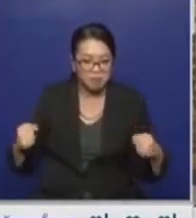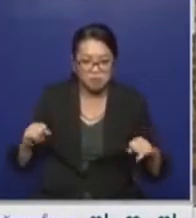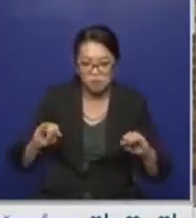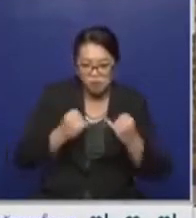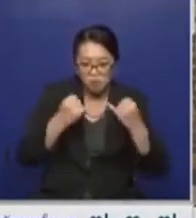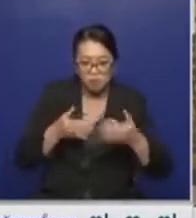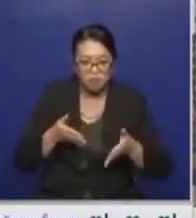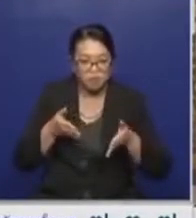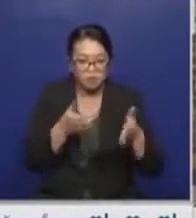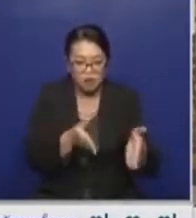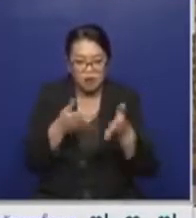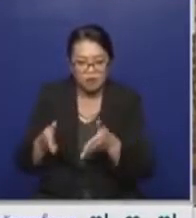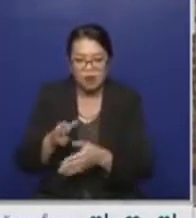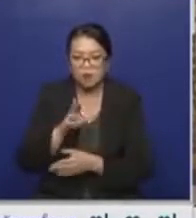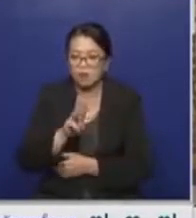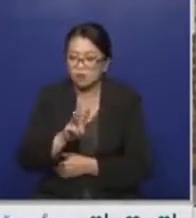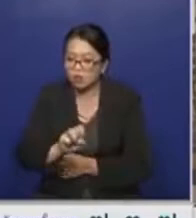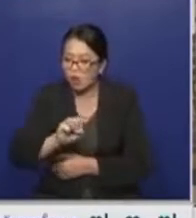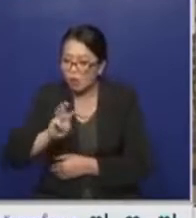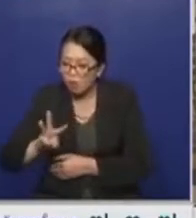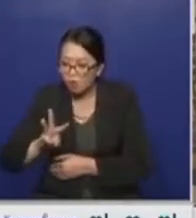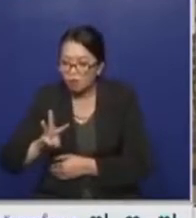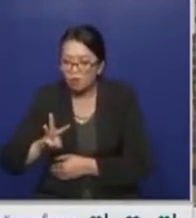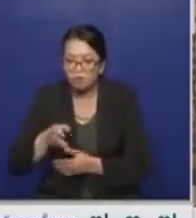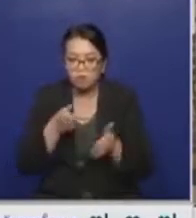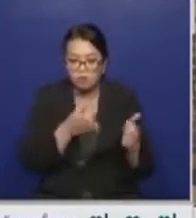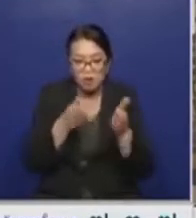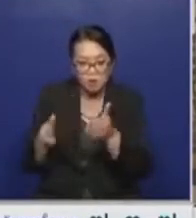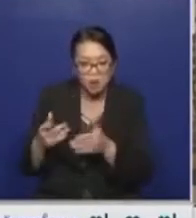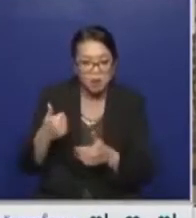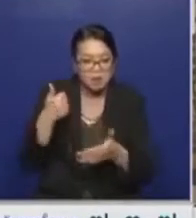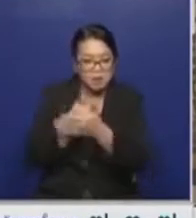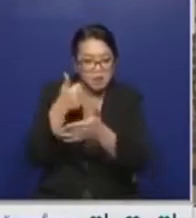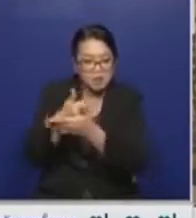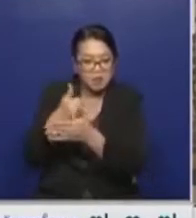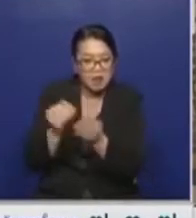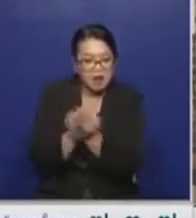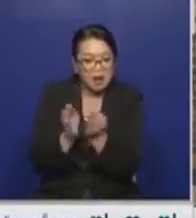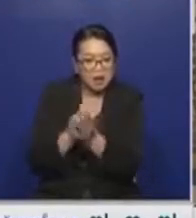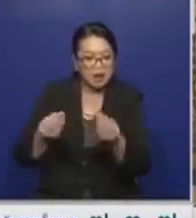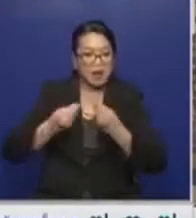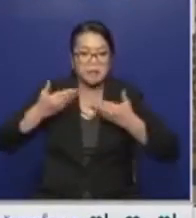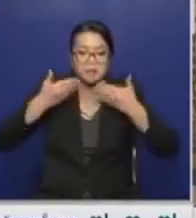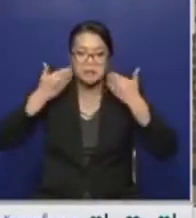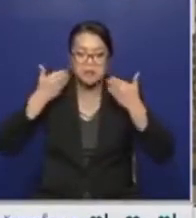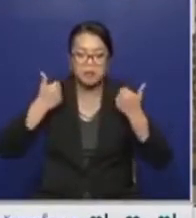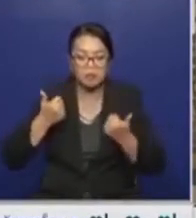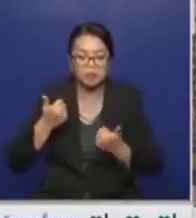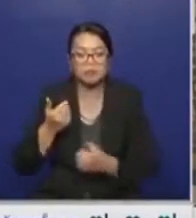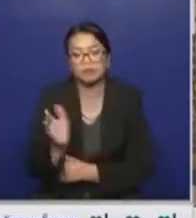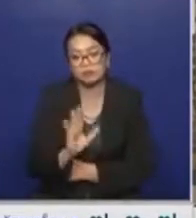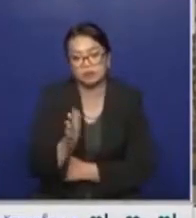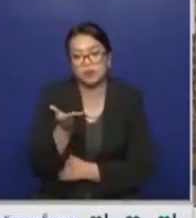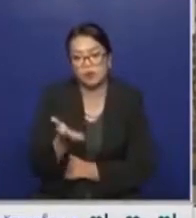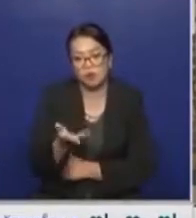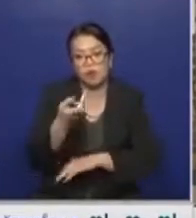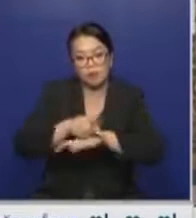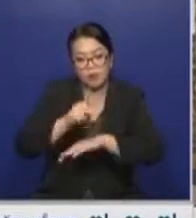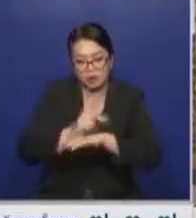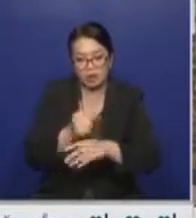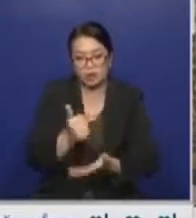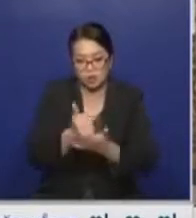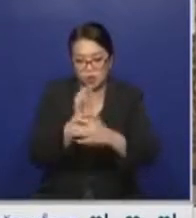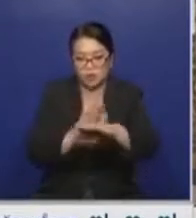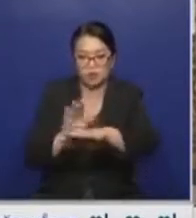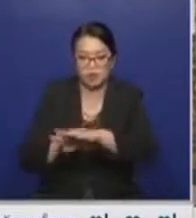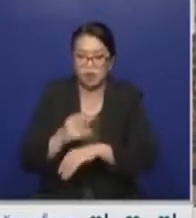ฝ่ายของวุฒิสมาชิกแล้วท่านจะได้เสียงได้ประโยชน์อันนี้ผมอยากให้ท่านประธานช่วยดูด้วยนะครับท่านครับ ท่านประธ